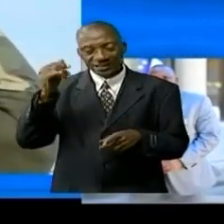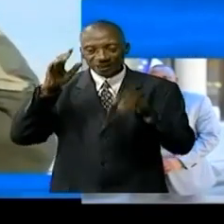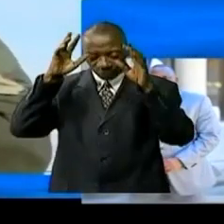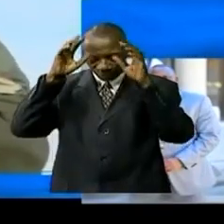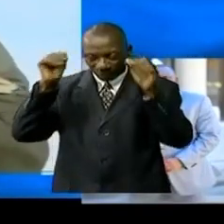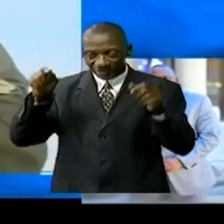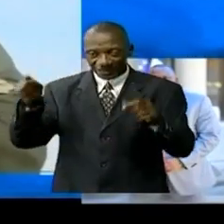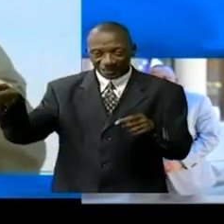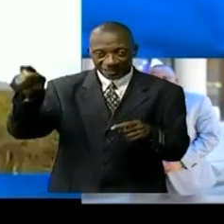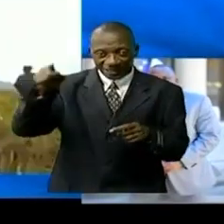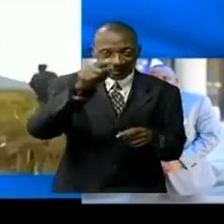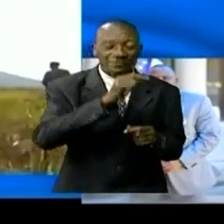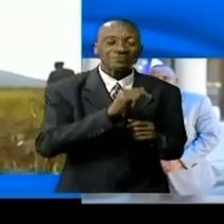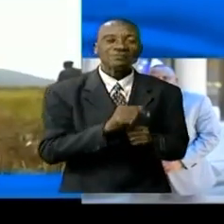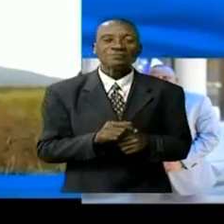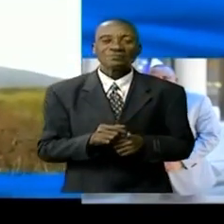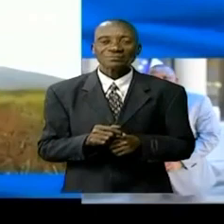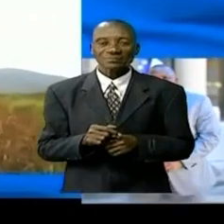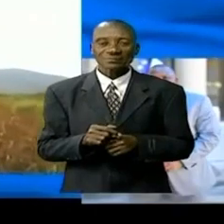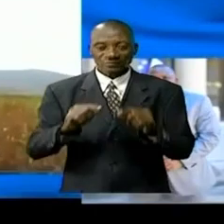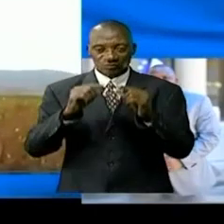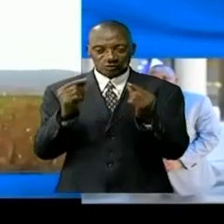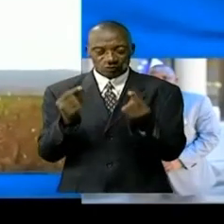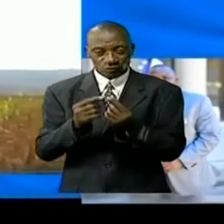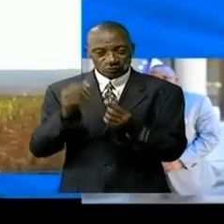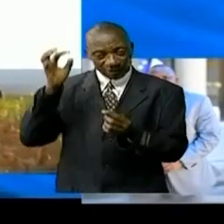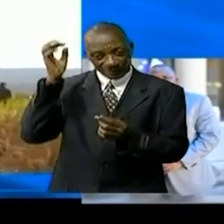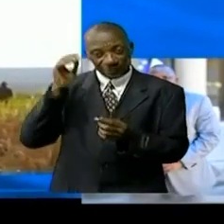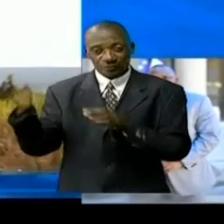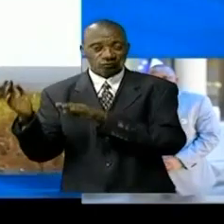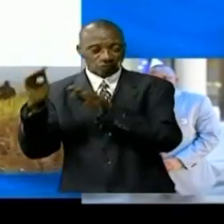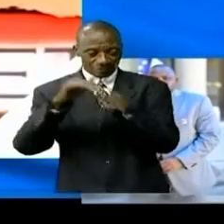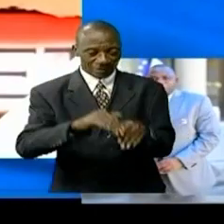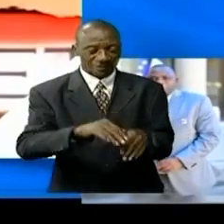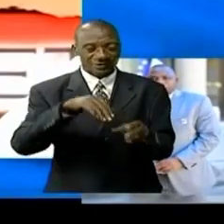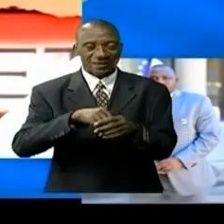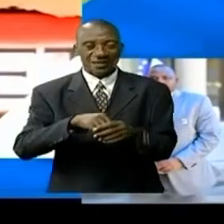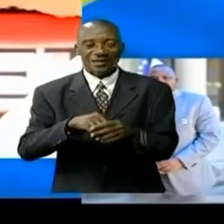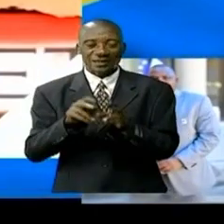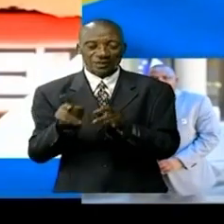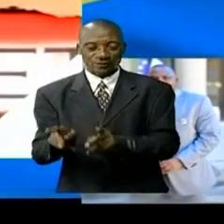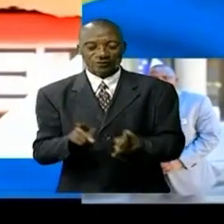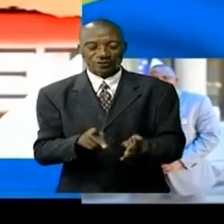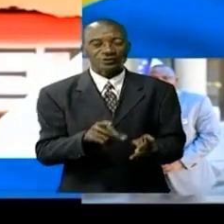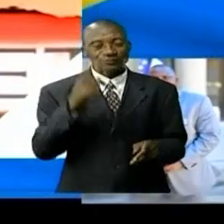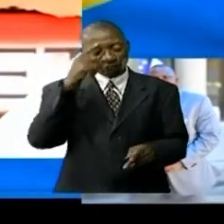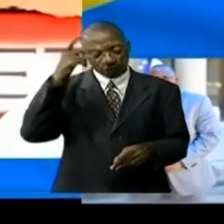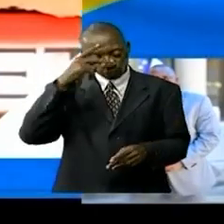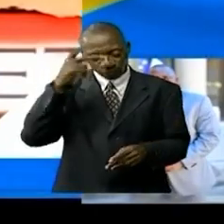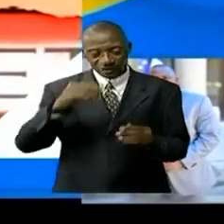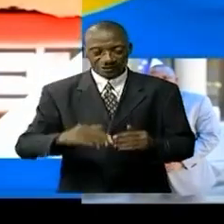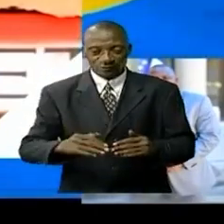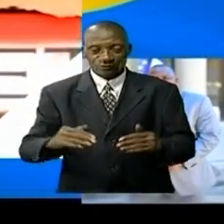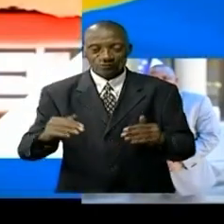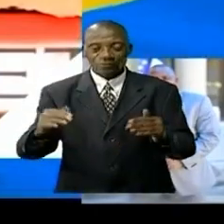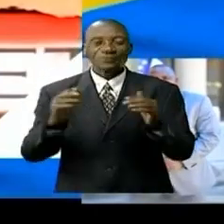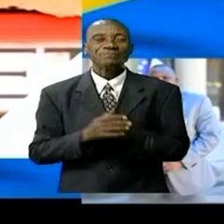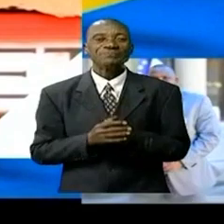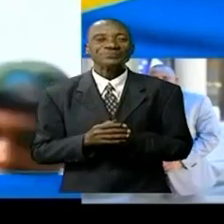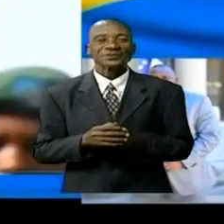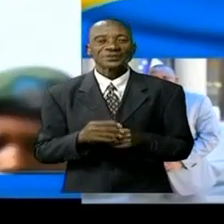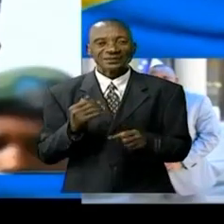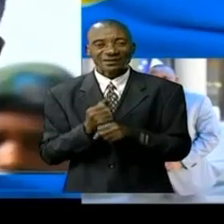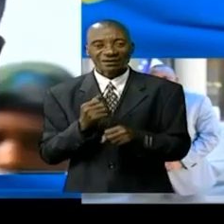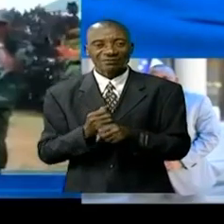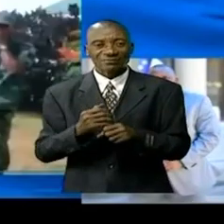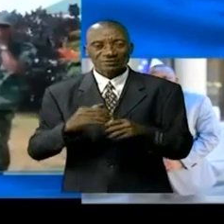armés locaux à participer sans condition au processus politique en cours. Les travaux vont se poursuivre ce lundi avec la participation